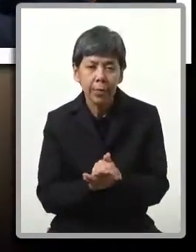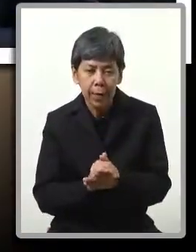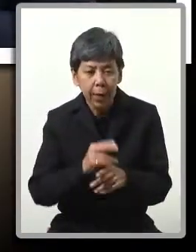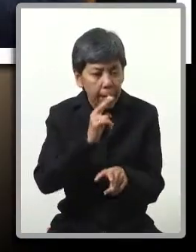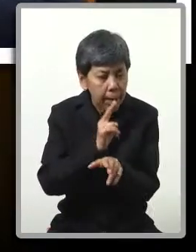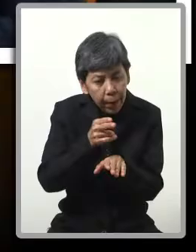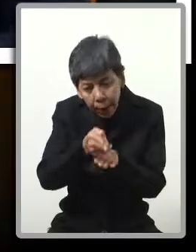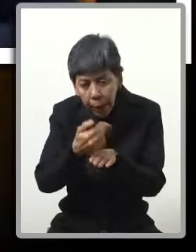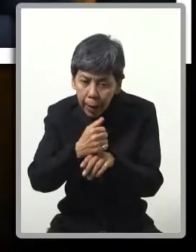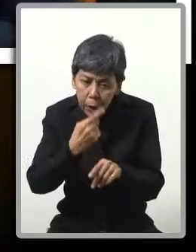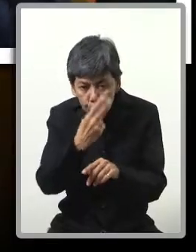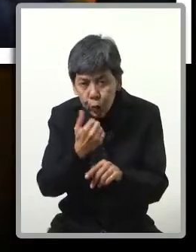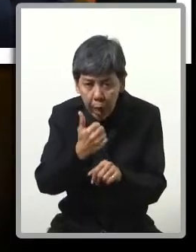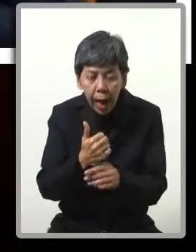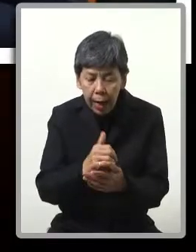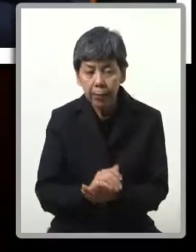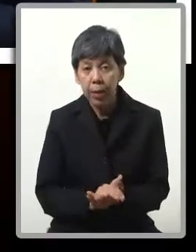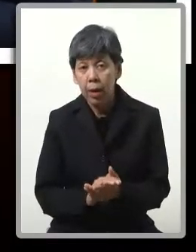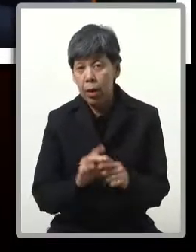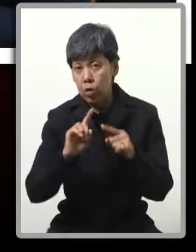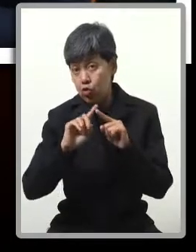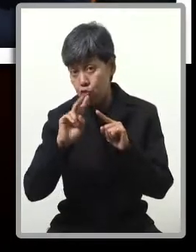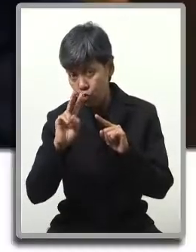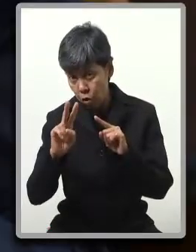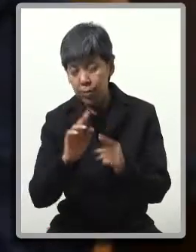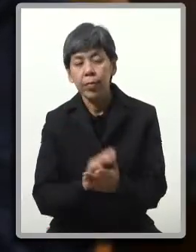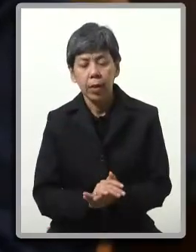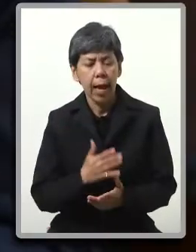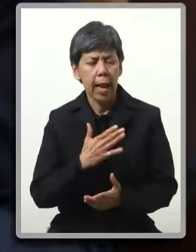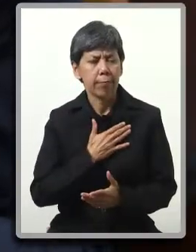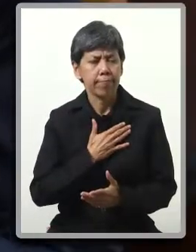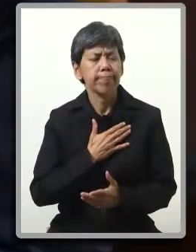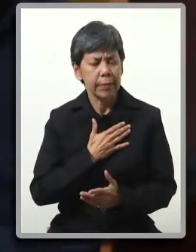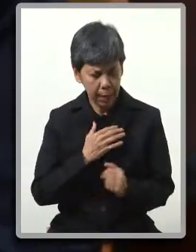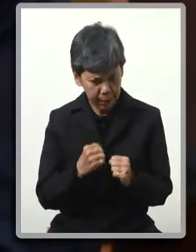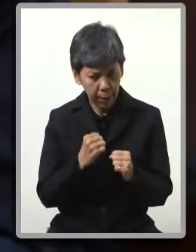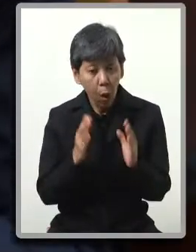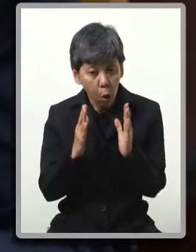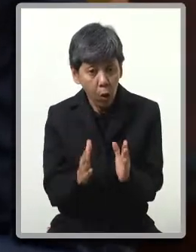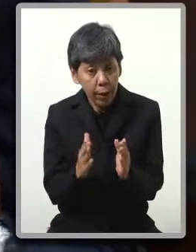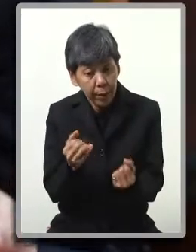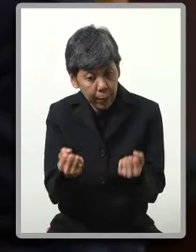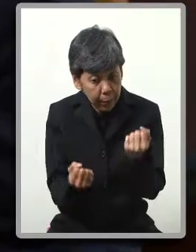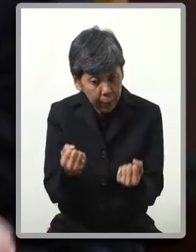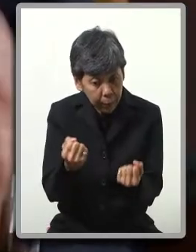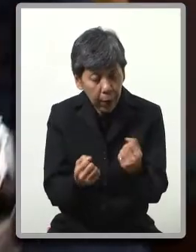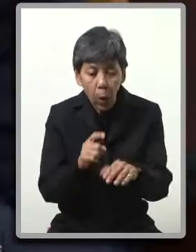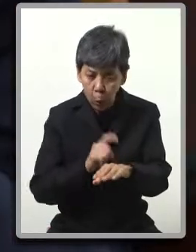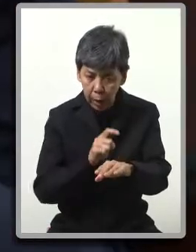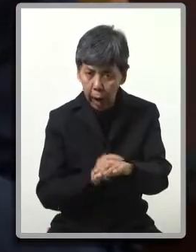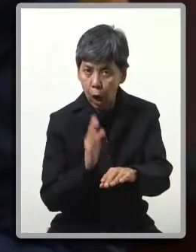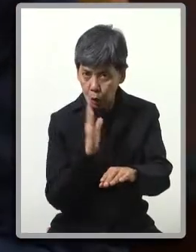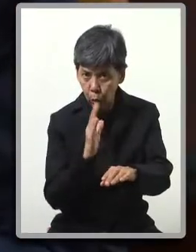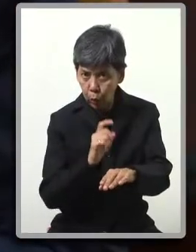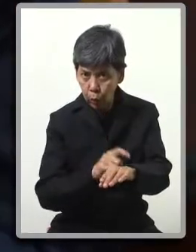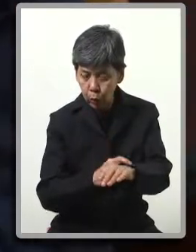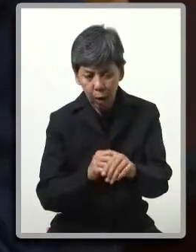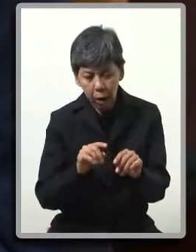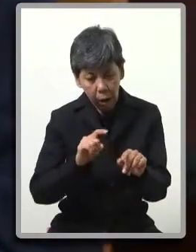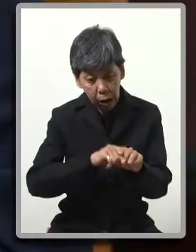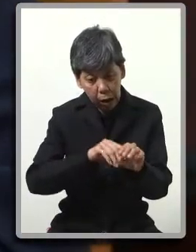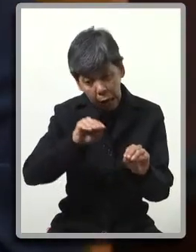ป็นเรื่องที่มีกล้องมีอะไรให้ช่วยดูอันนี้จะช่วยได้เยอะระดับหนึ่งสองเราก็บอกว่าเราพยายามให้พนักงานเนี่ยขับรถตามเวลา